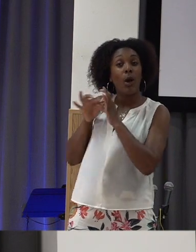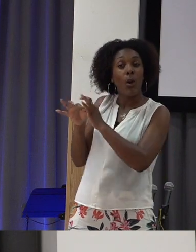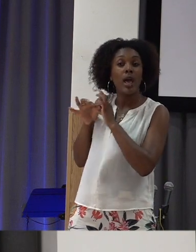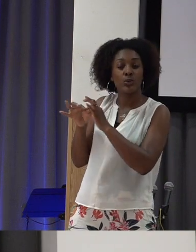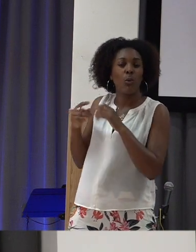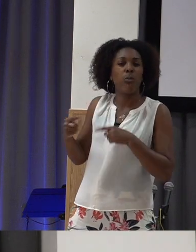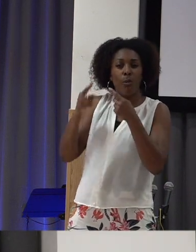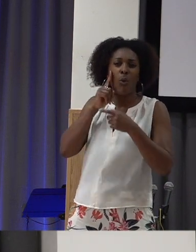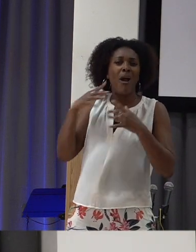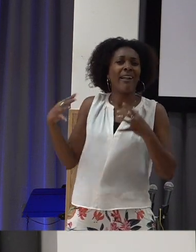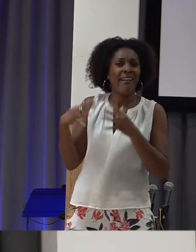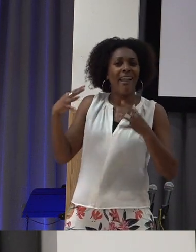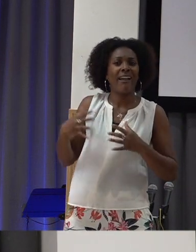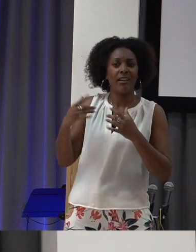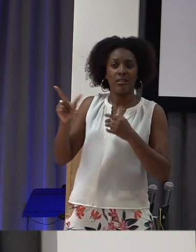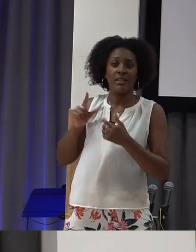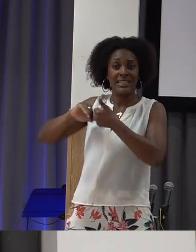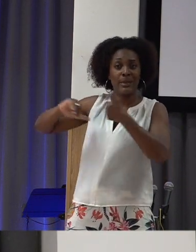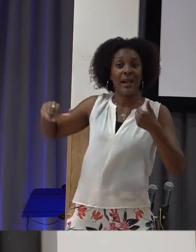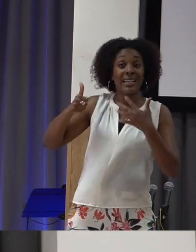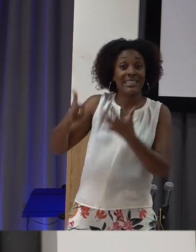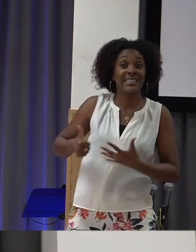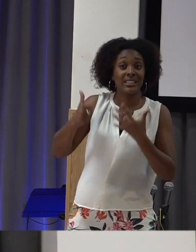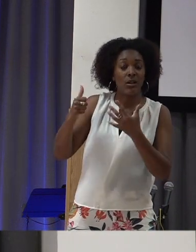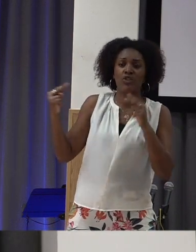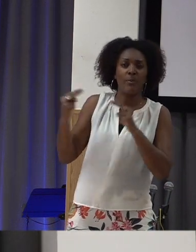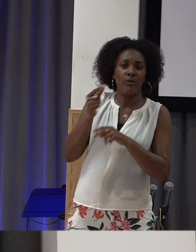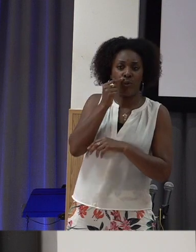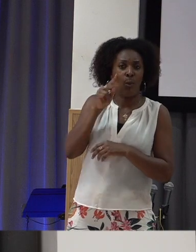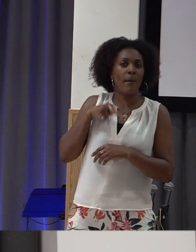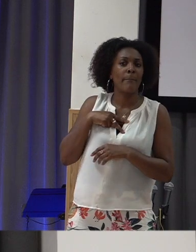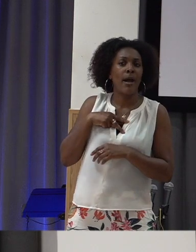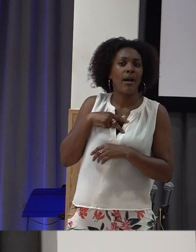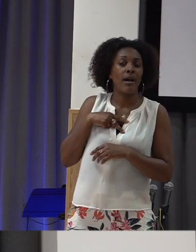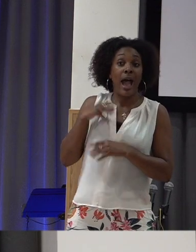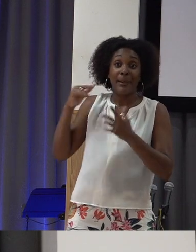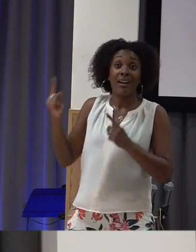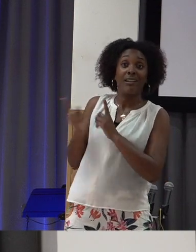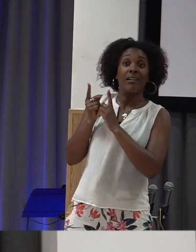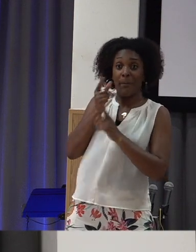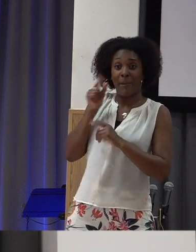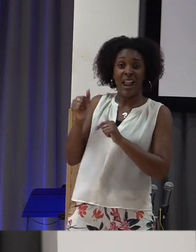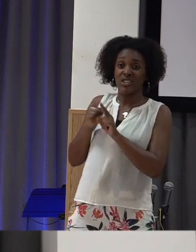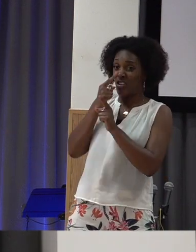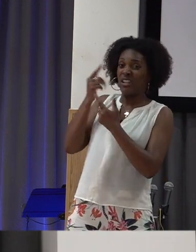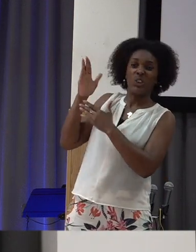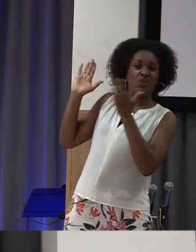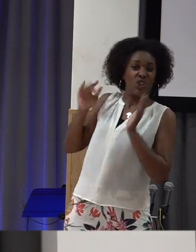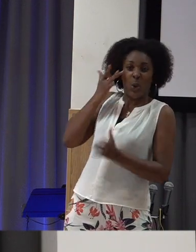cause de la guerre, on a été séparés, pendant 6 ans, je n'ai pas revu mon père, donc pour moi il était étranger. Ma mère, je l'aimais